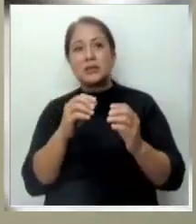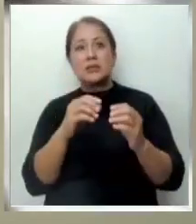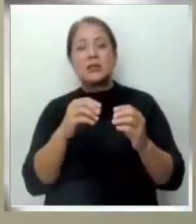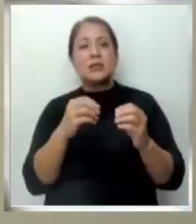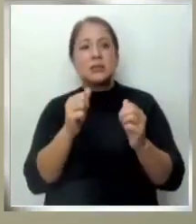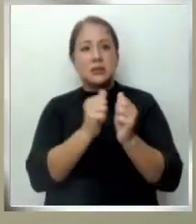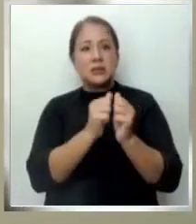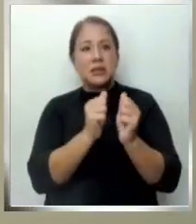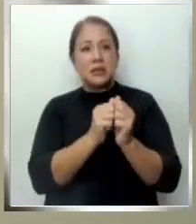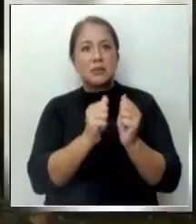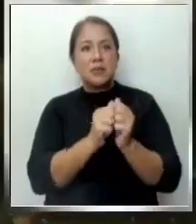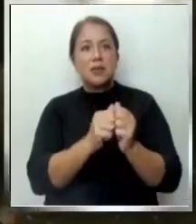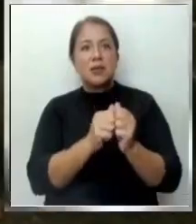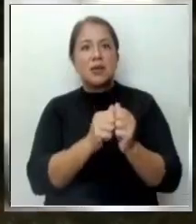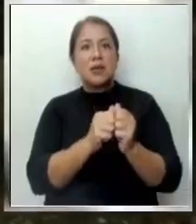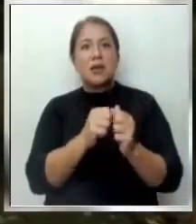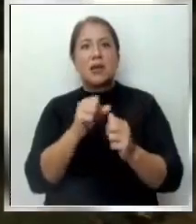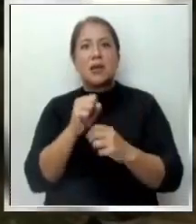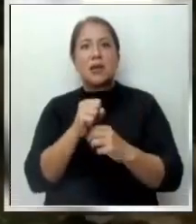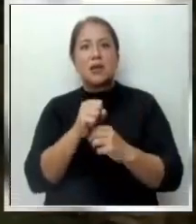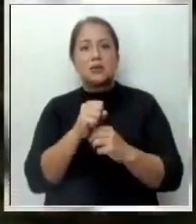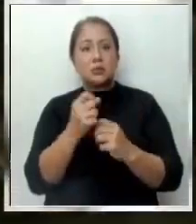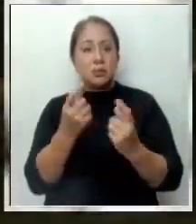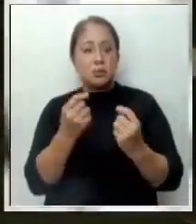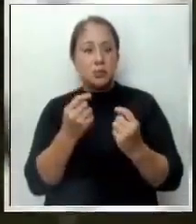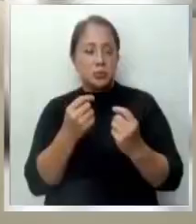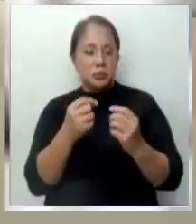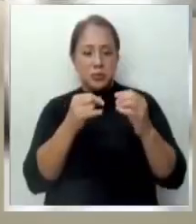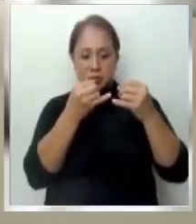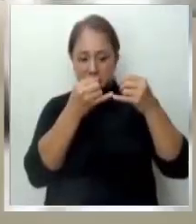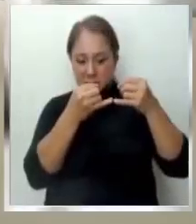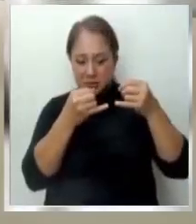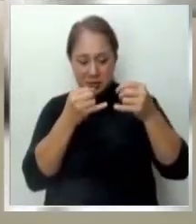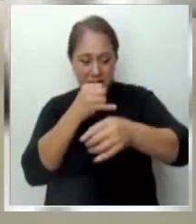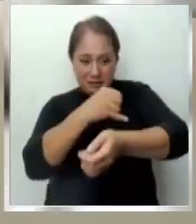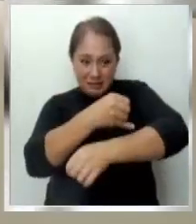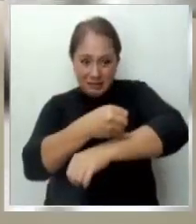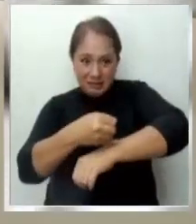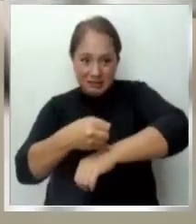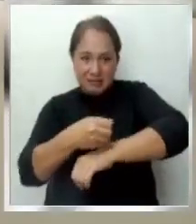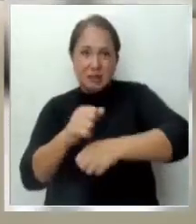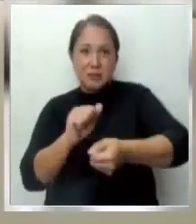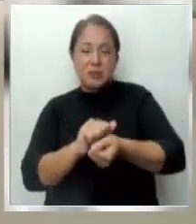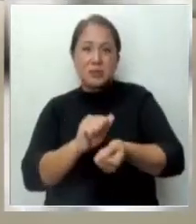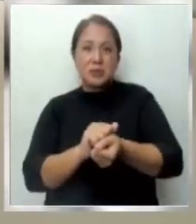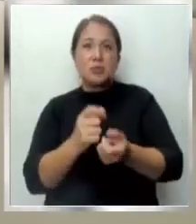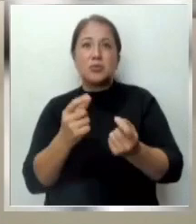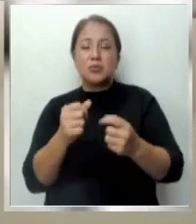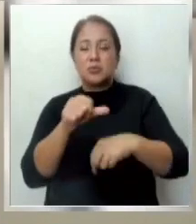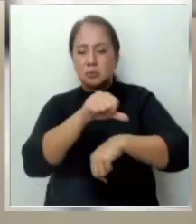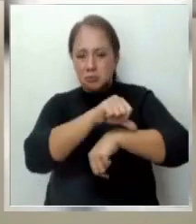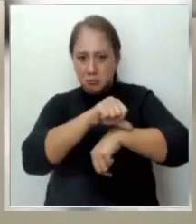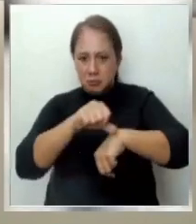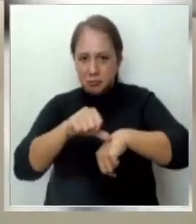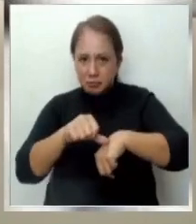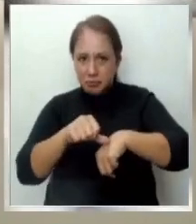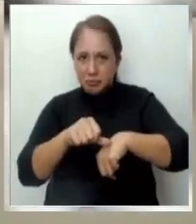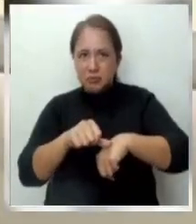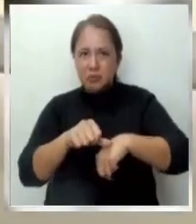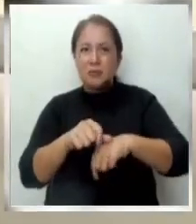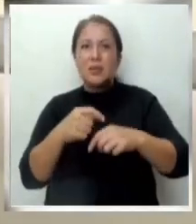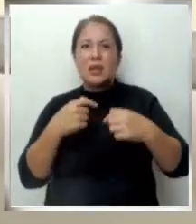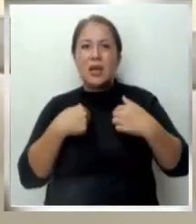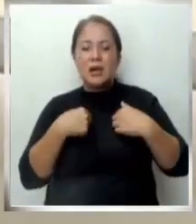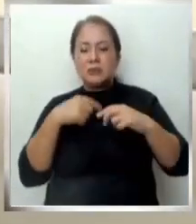saka nung nerves po niya. Para sa kanyang gamutan, i-refer sa neurosurgeon and then series of diagnostic